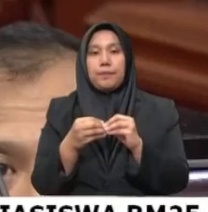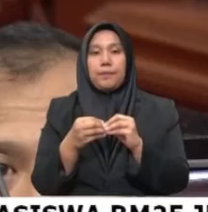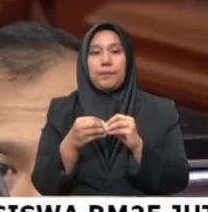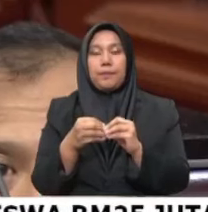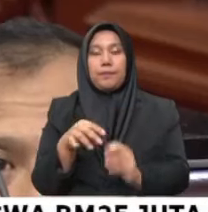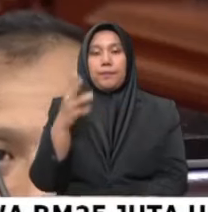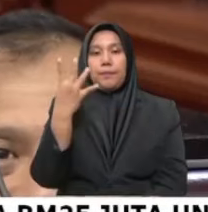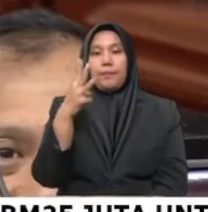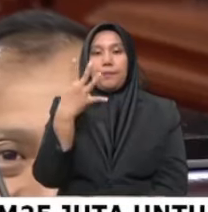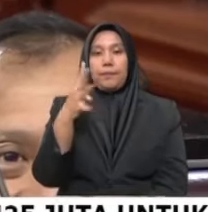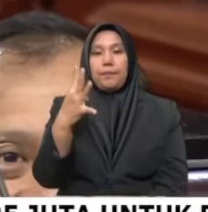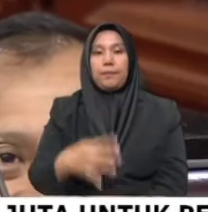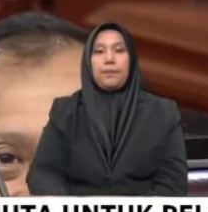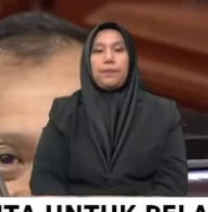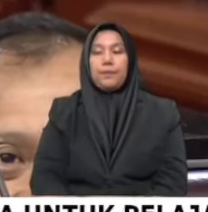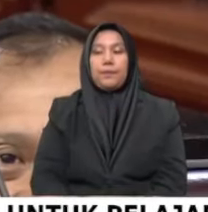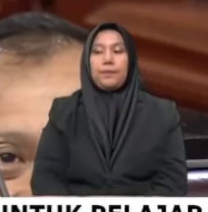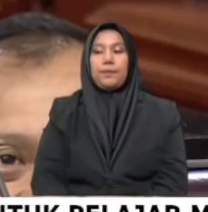14.